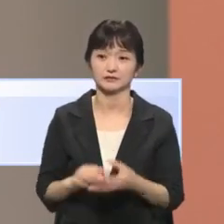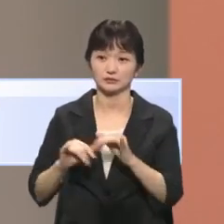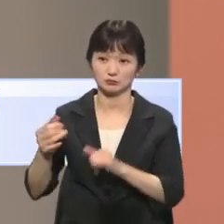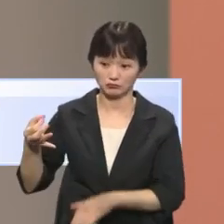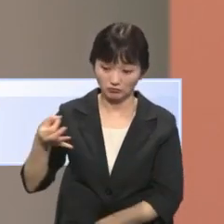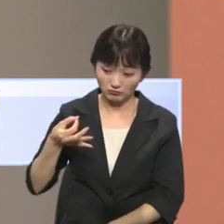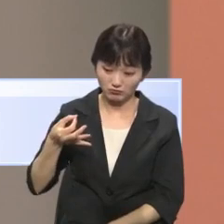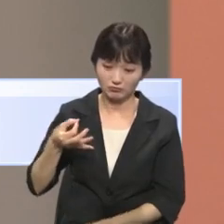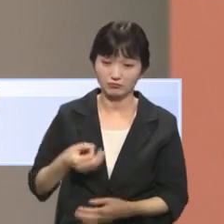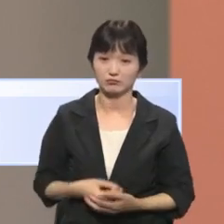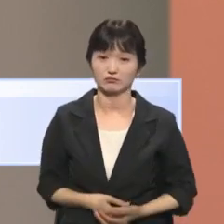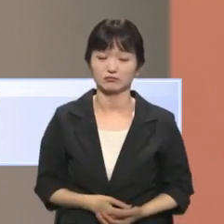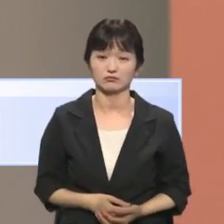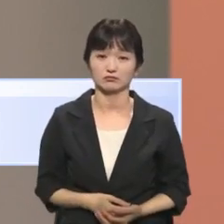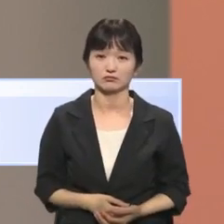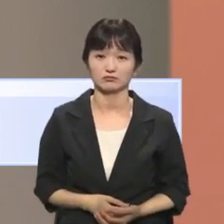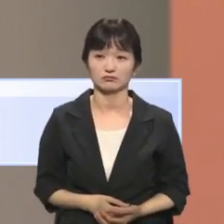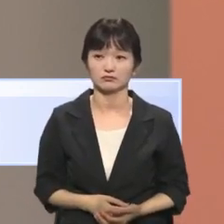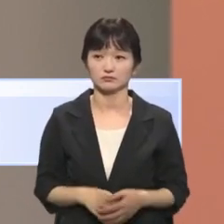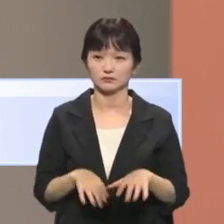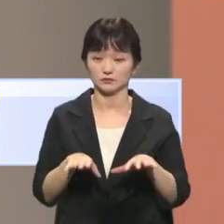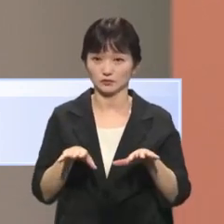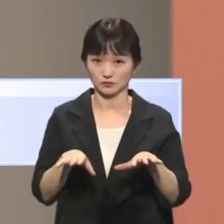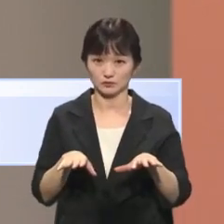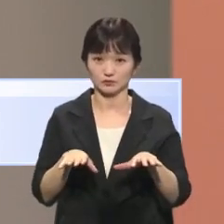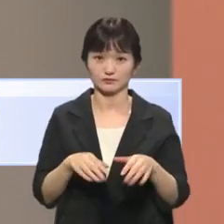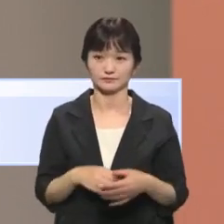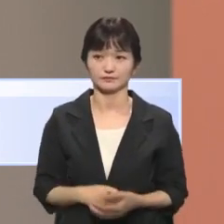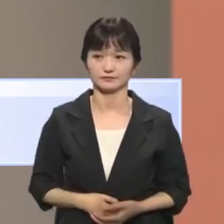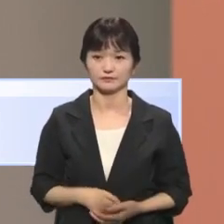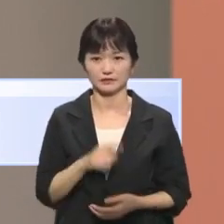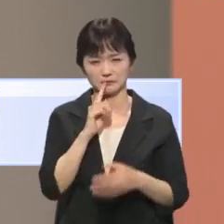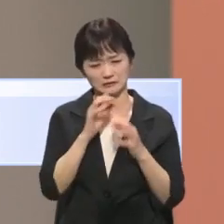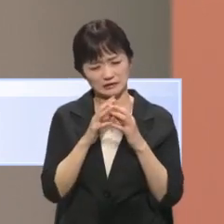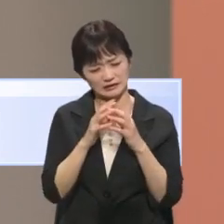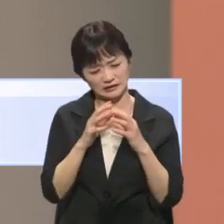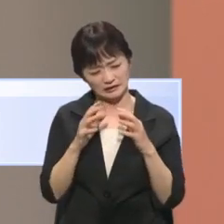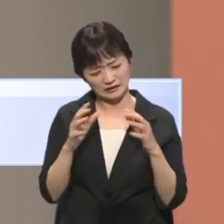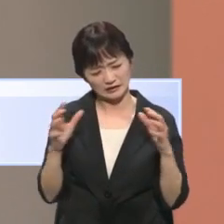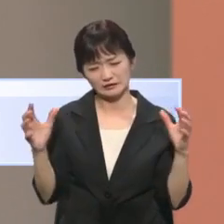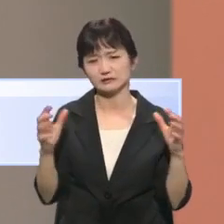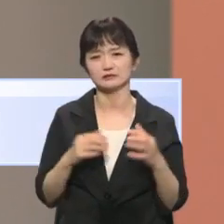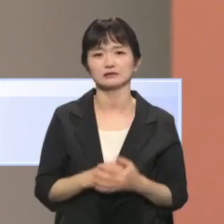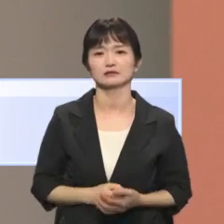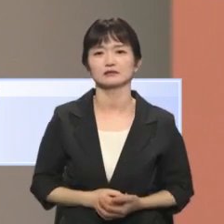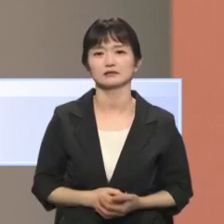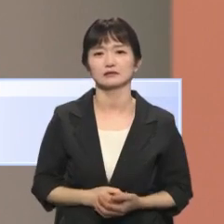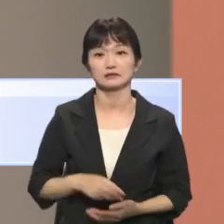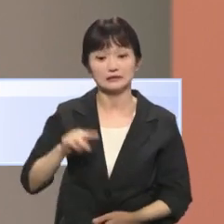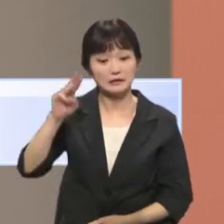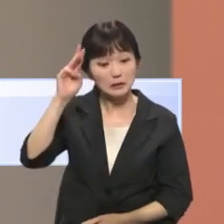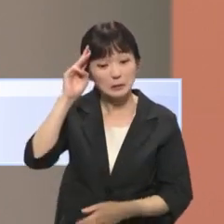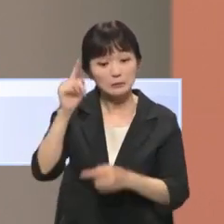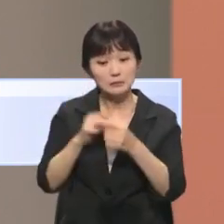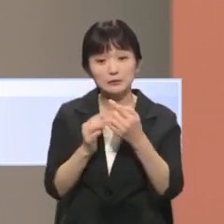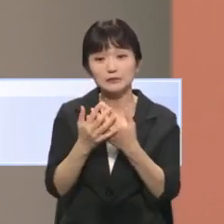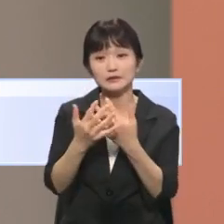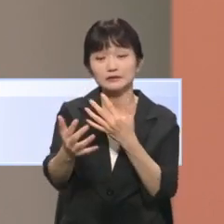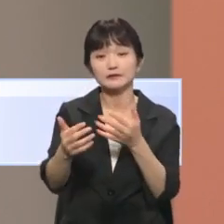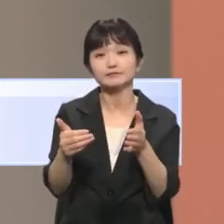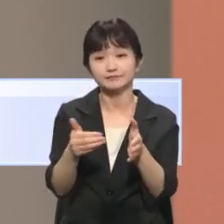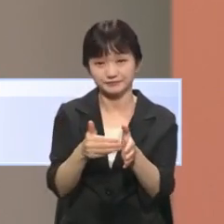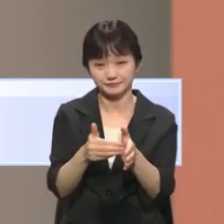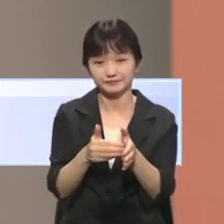바라봤을 때는 사실은 이게 오늘로서 이제 그 말도 많고 탈도 많았던 잼버리가 이제 마무리 되는데요